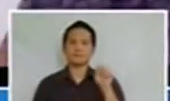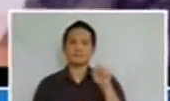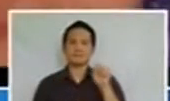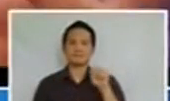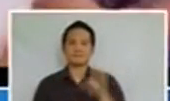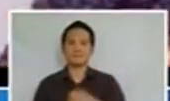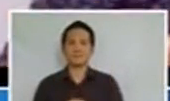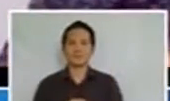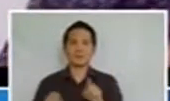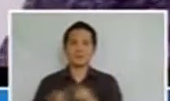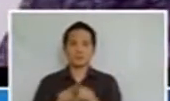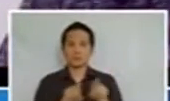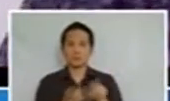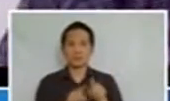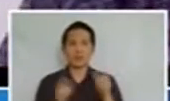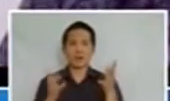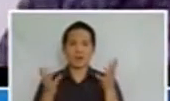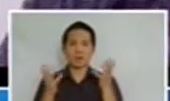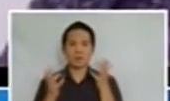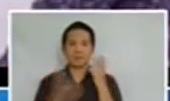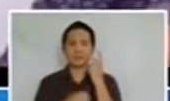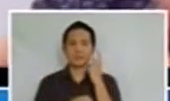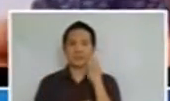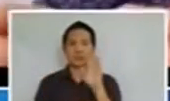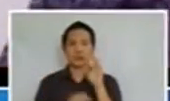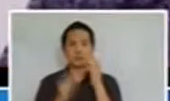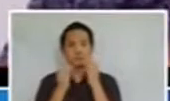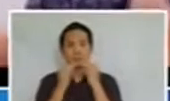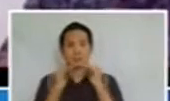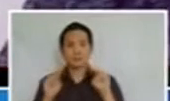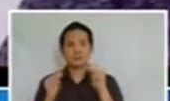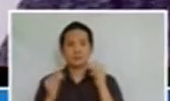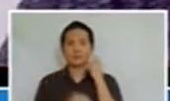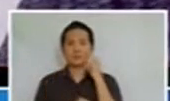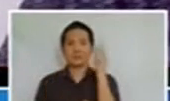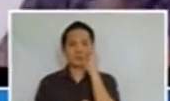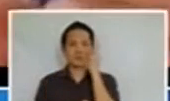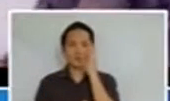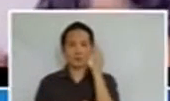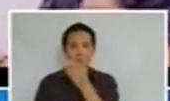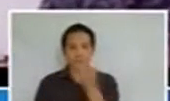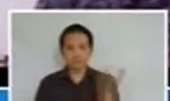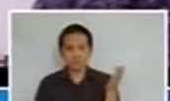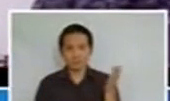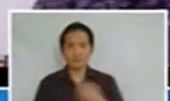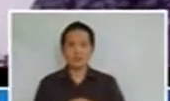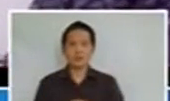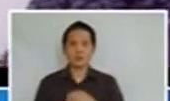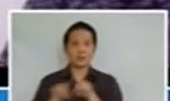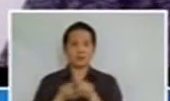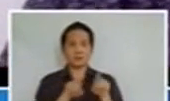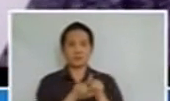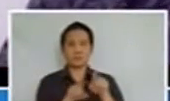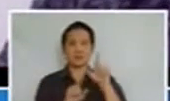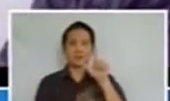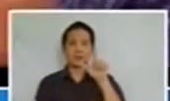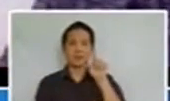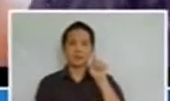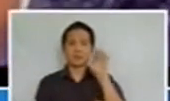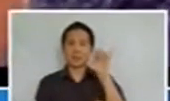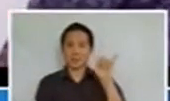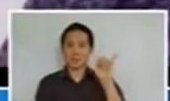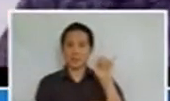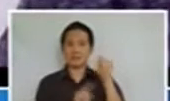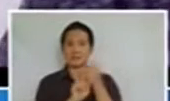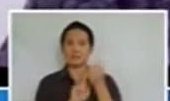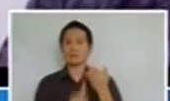yan kasi meron kami call center na ginawa eh. So, kami pa nga ang nagpa-facilitate ng kanilang mga health certificate galing